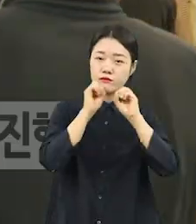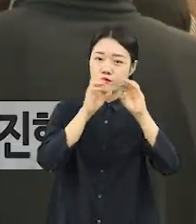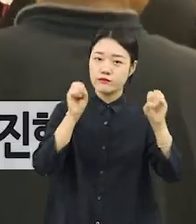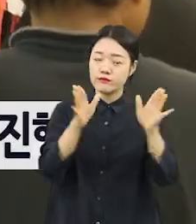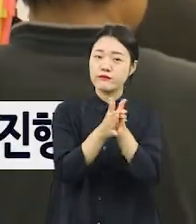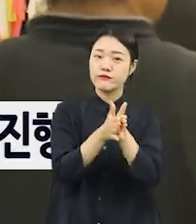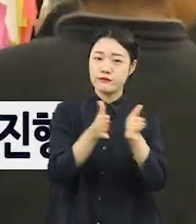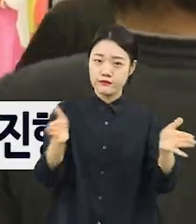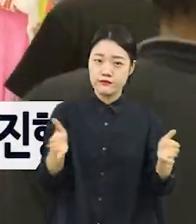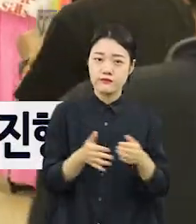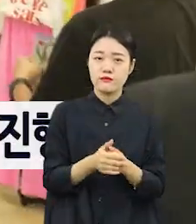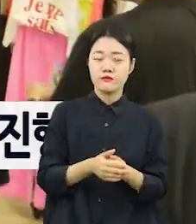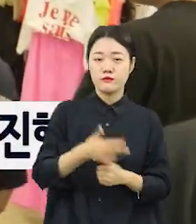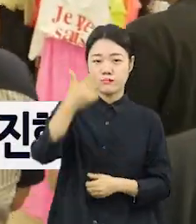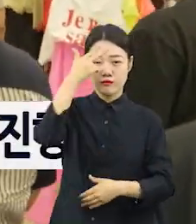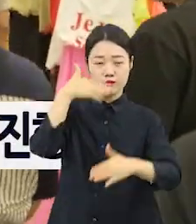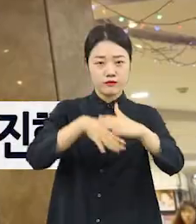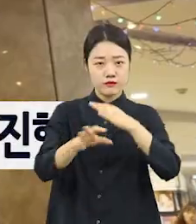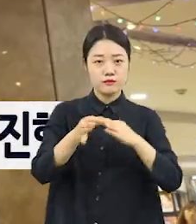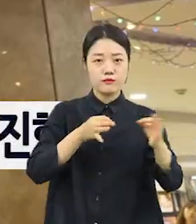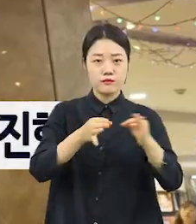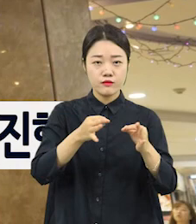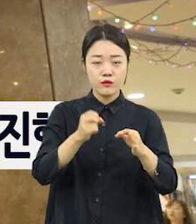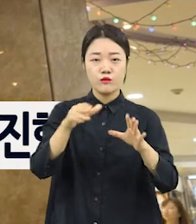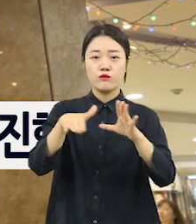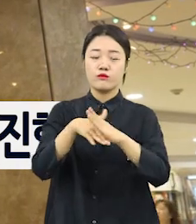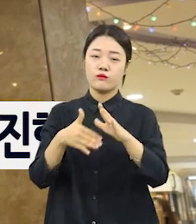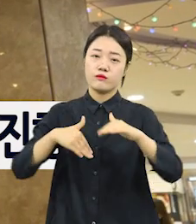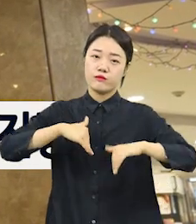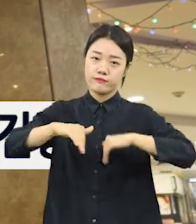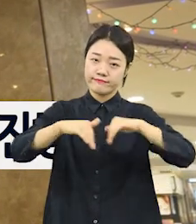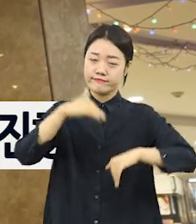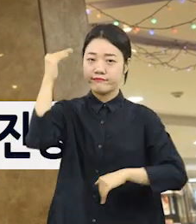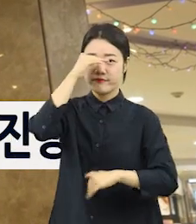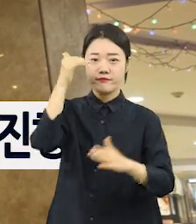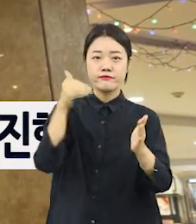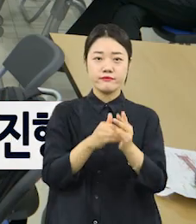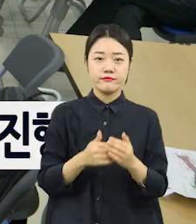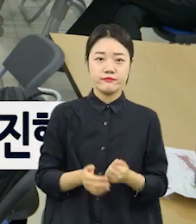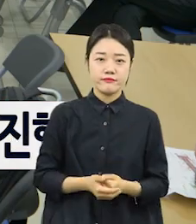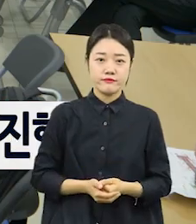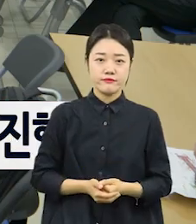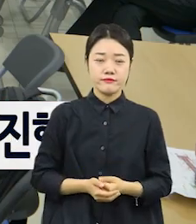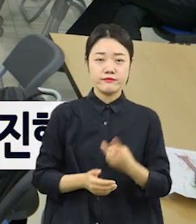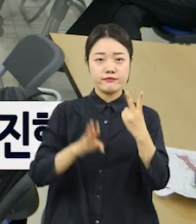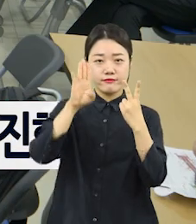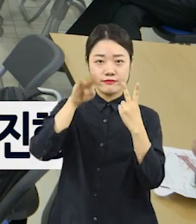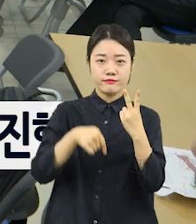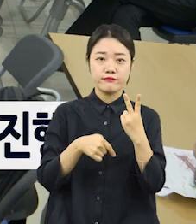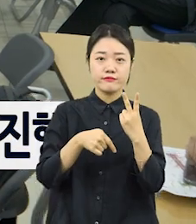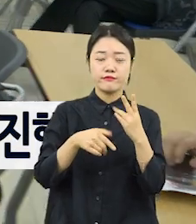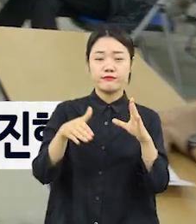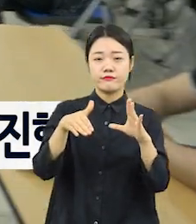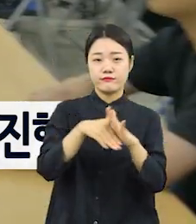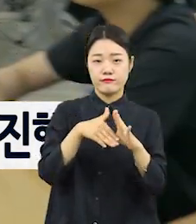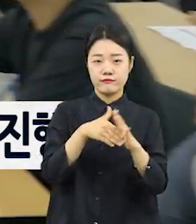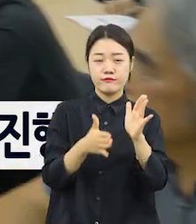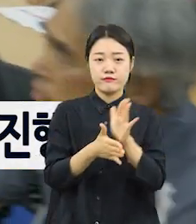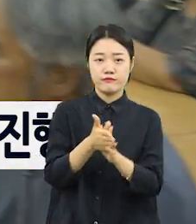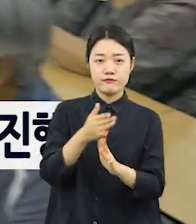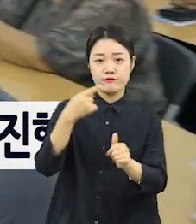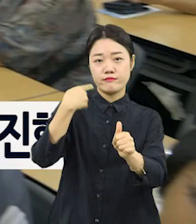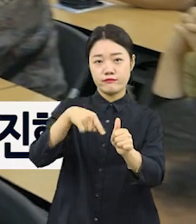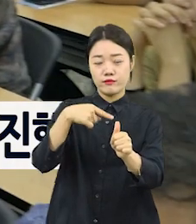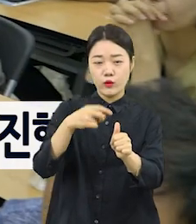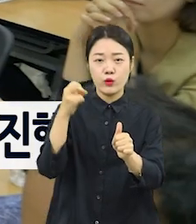홍보관을 시작으로 부평 지하상가 및 부평 문화의 거리를 투어했습니다. 2부에서는 문화도시 정책에 대한